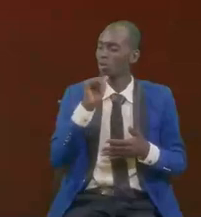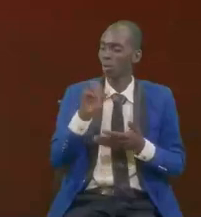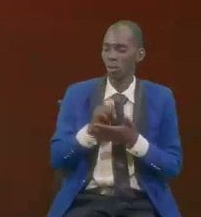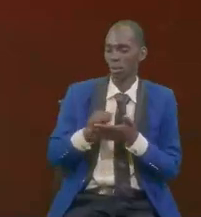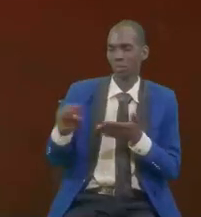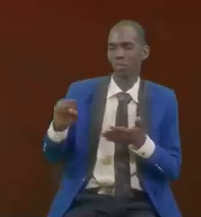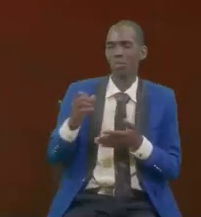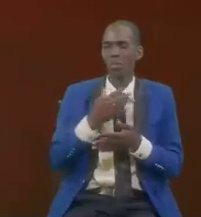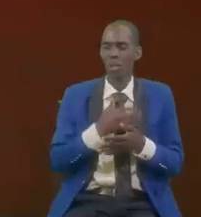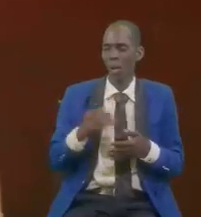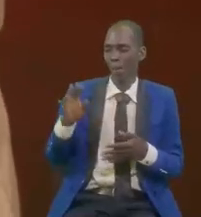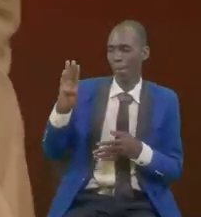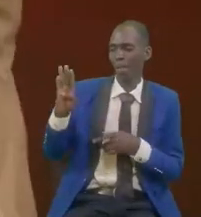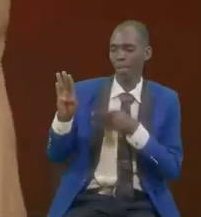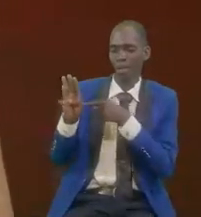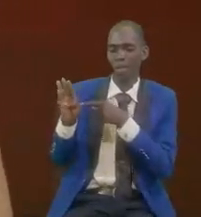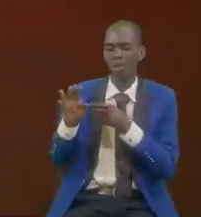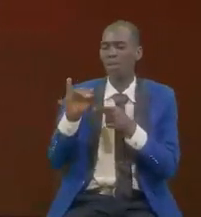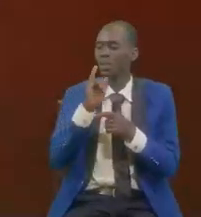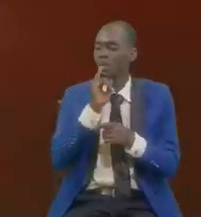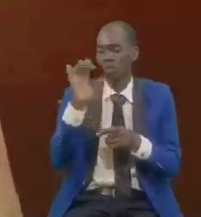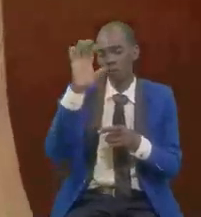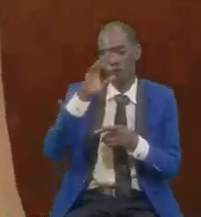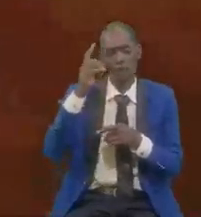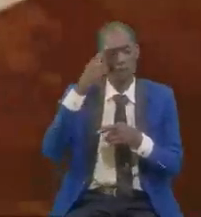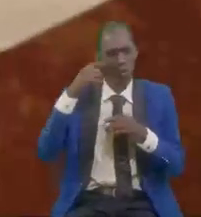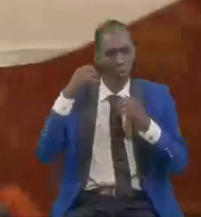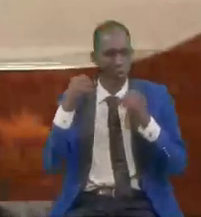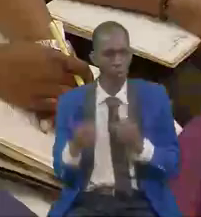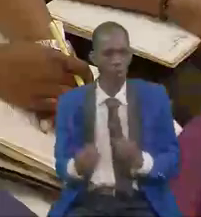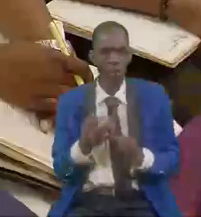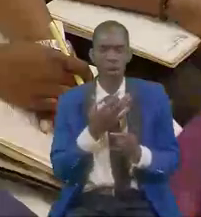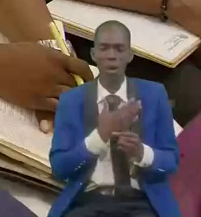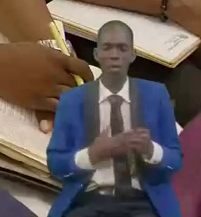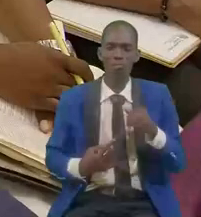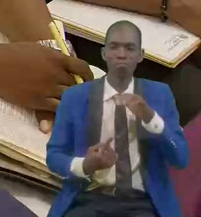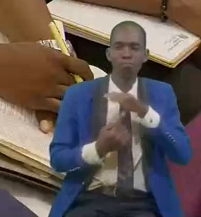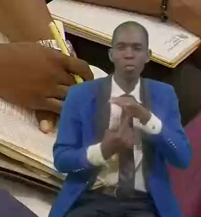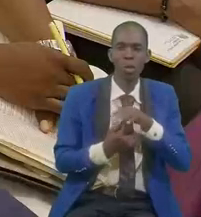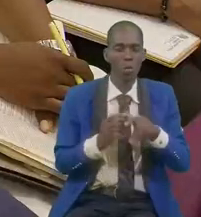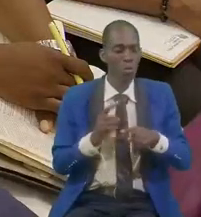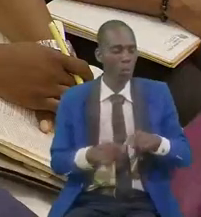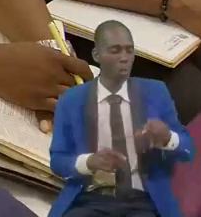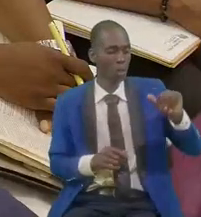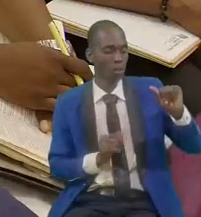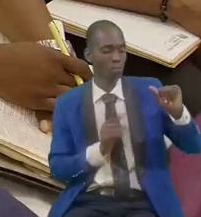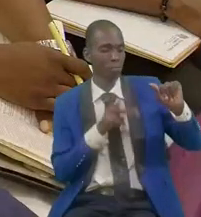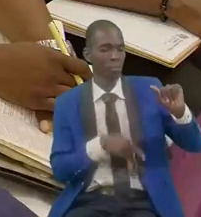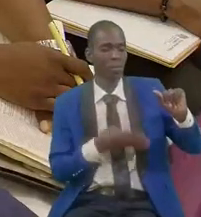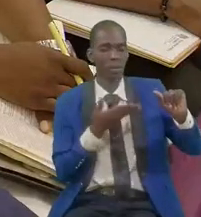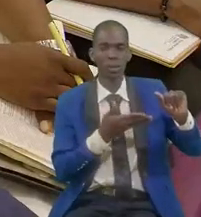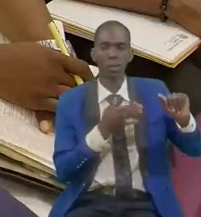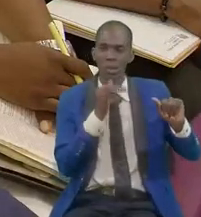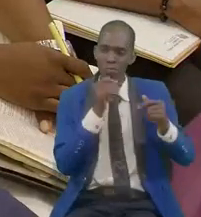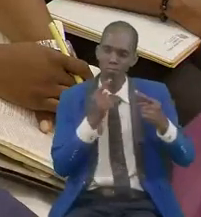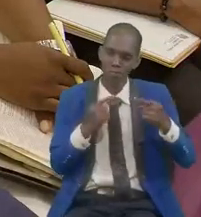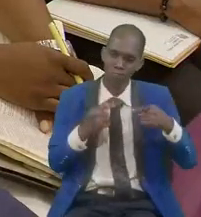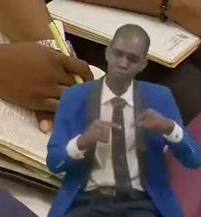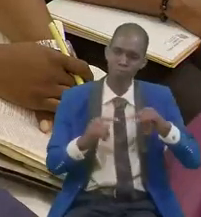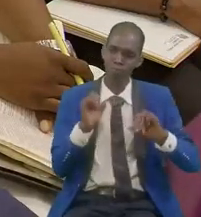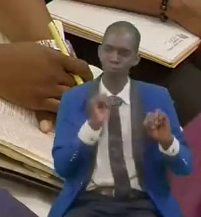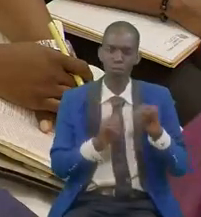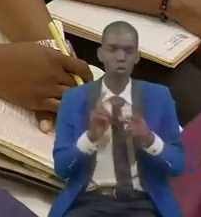et B cherche la position, le pouvoir et la renommée. Et A s'efforce de garder